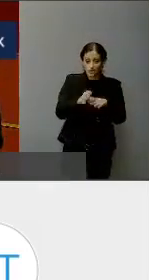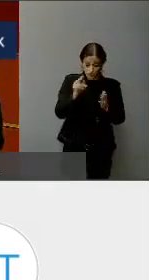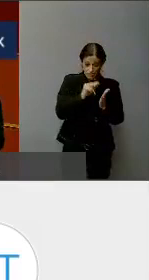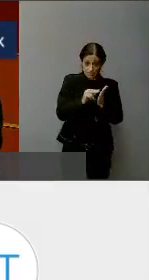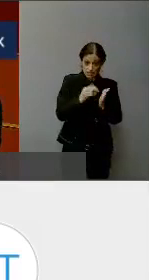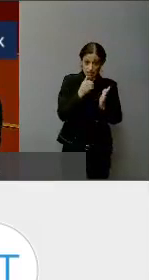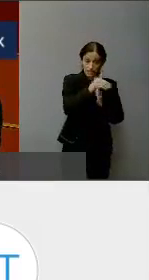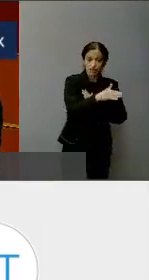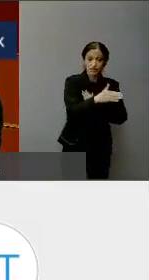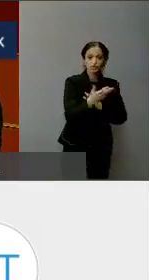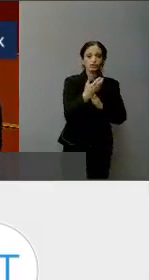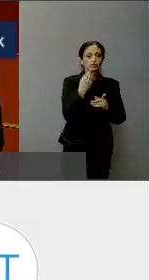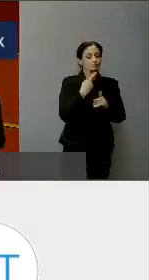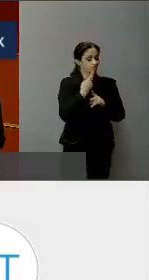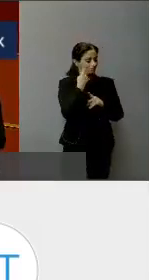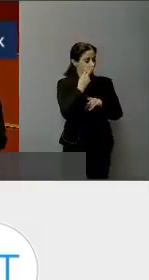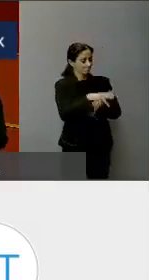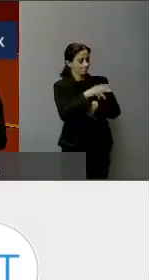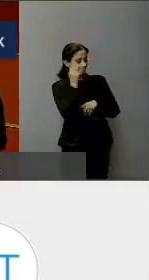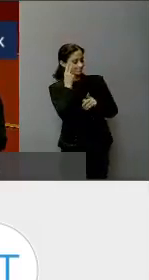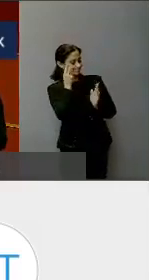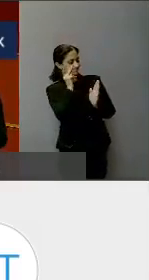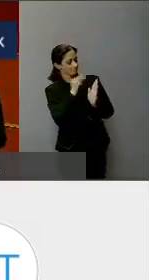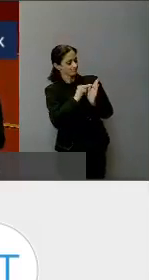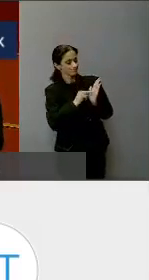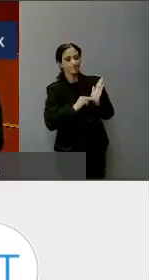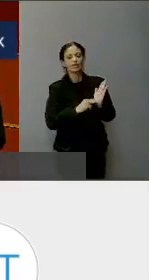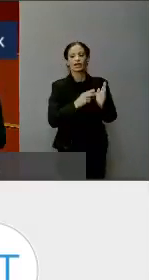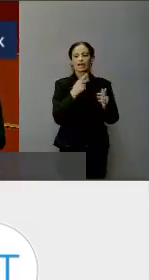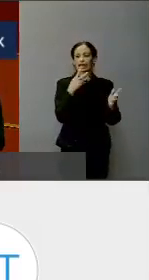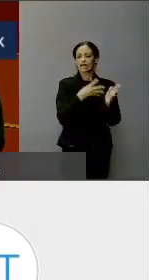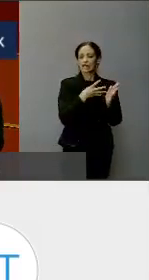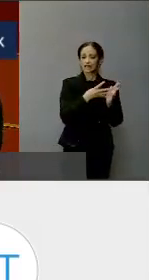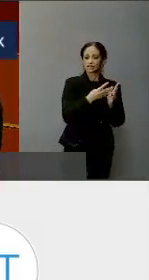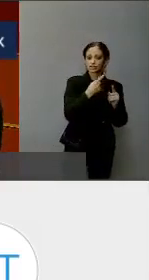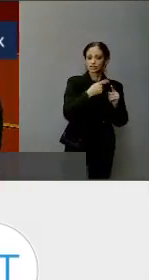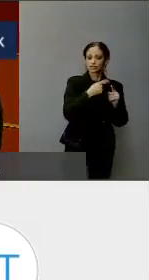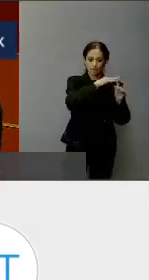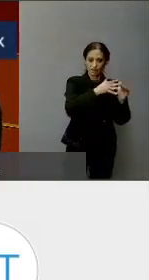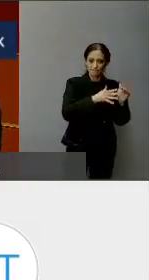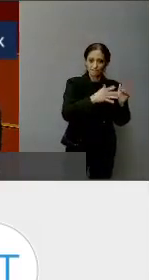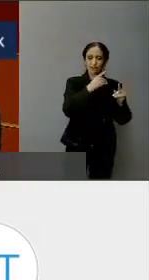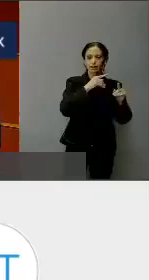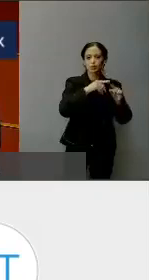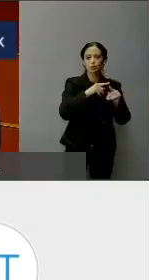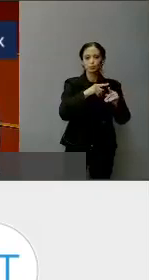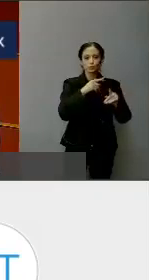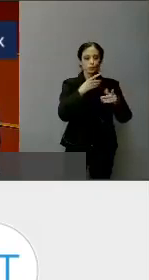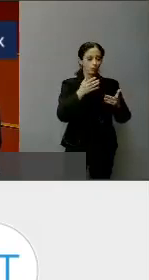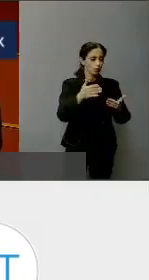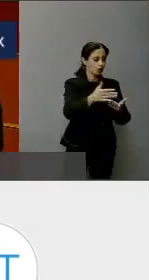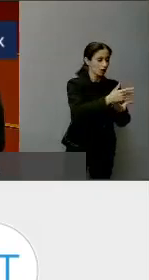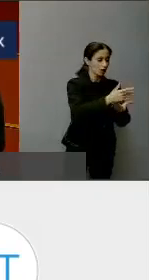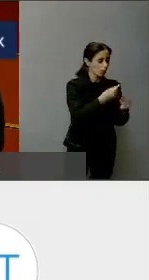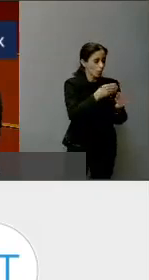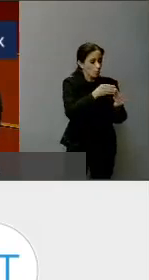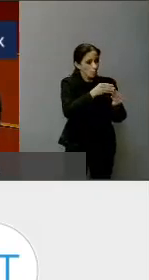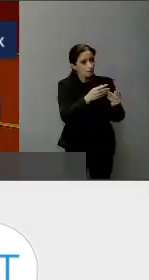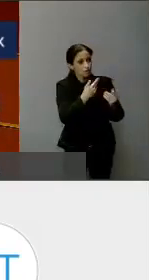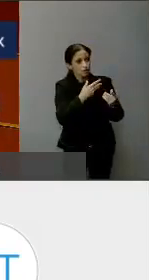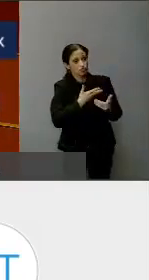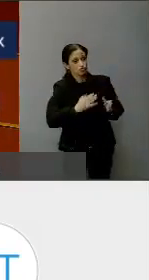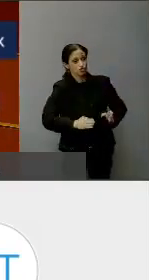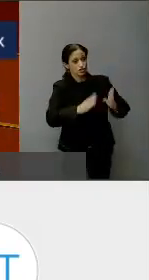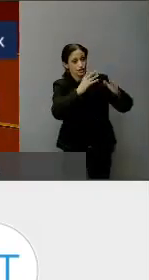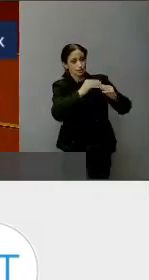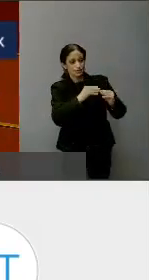si rilevano critici pa con riferimento sia al carattere episodico che al limite di complementarietà dal recupero dell'esistente che la nuova edificazione